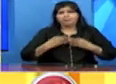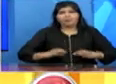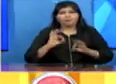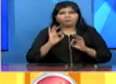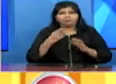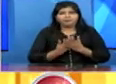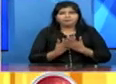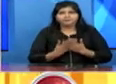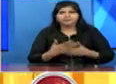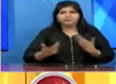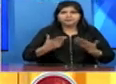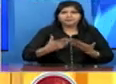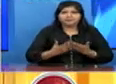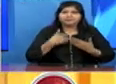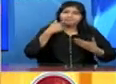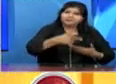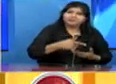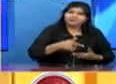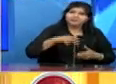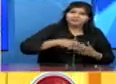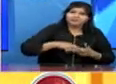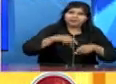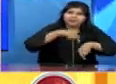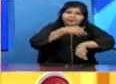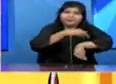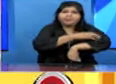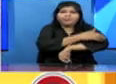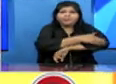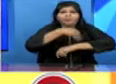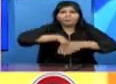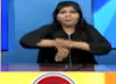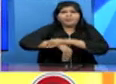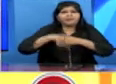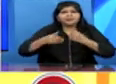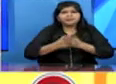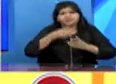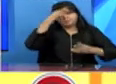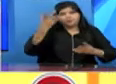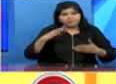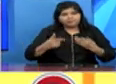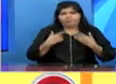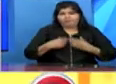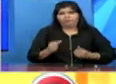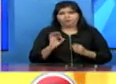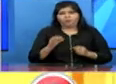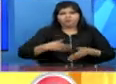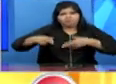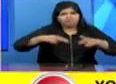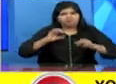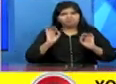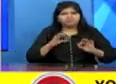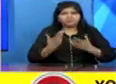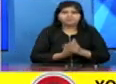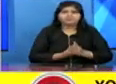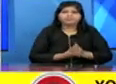हाँ जी। और हाँ मैंने तो बल्कि सर अपने घुटनों का भी ऑपरेशन कराया हुआ है, हाँ। देन आई एम परफेक्ट। हम्म। नहीं, लेकिन